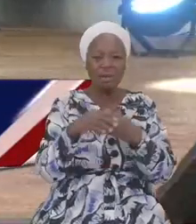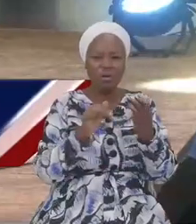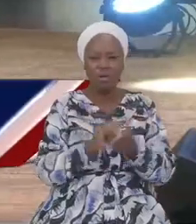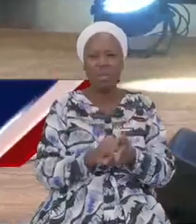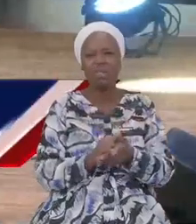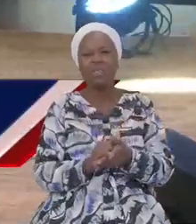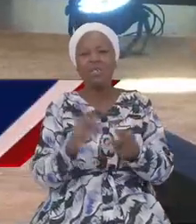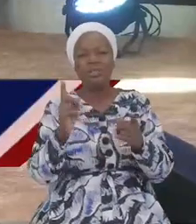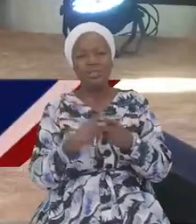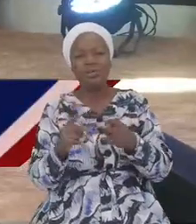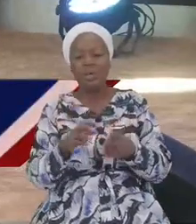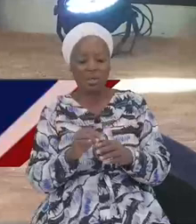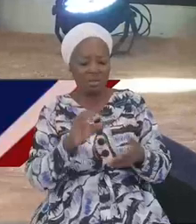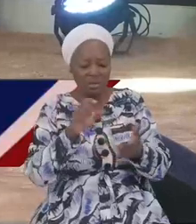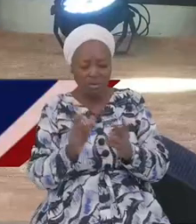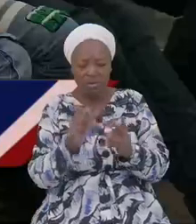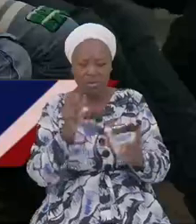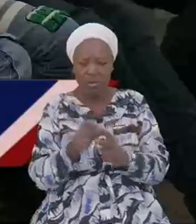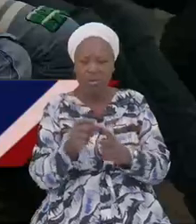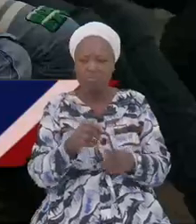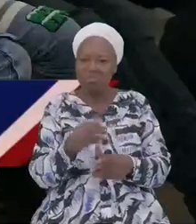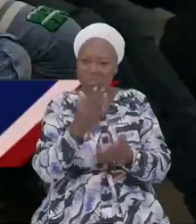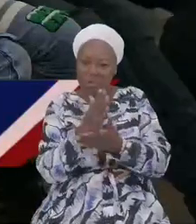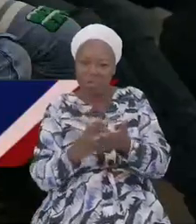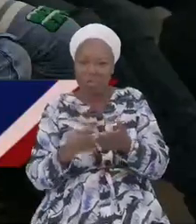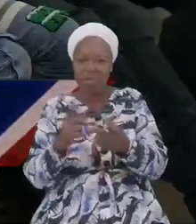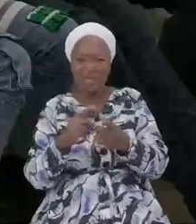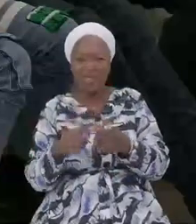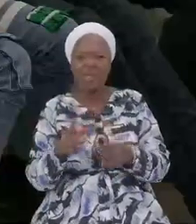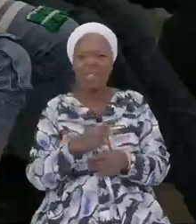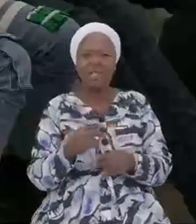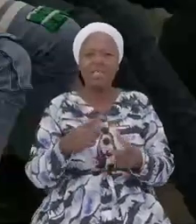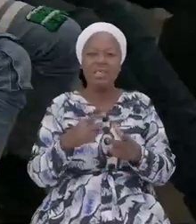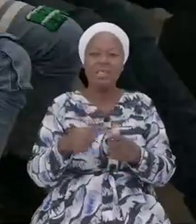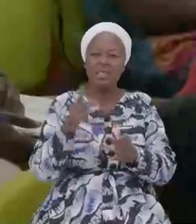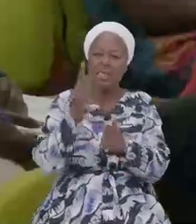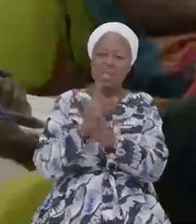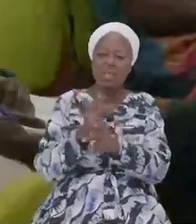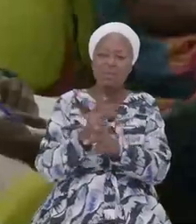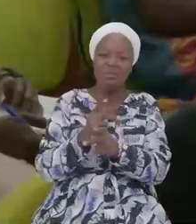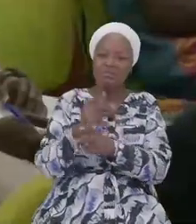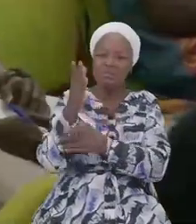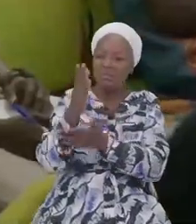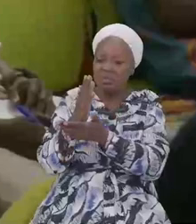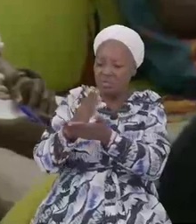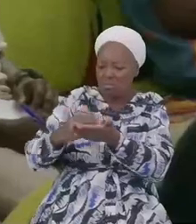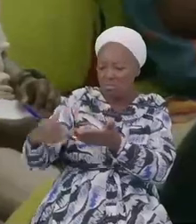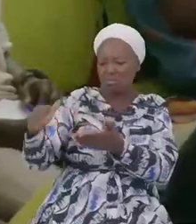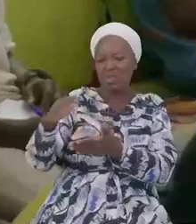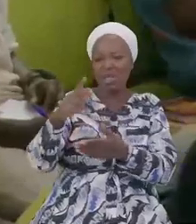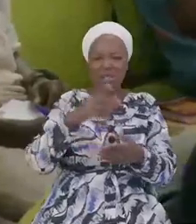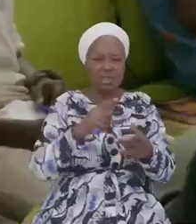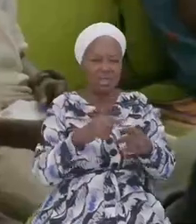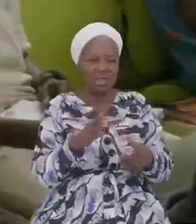si et ils sautent à la suite du passage. Ils vont à la bénédiction. Ils survolent pour aller à la bénédiction. La bénédiction